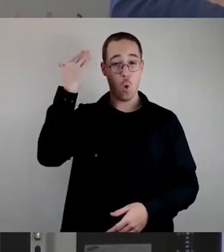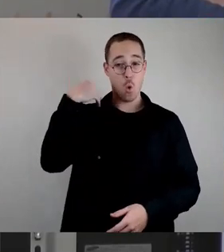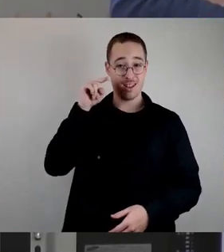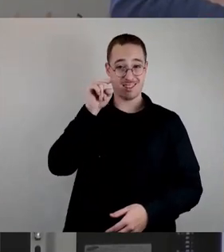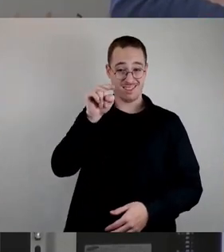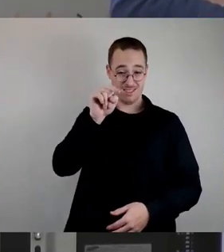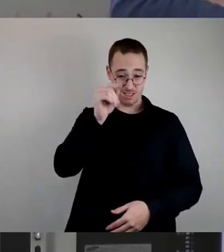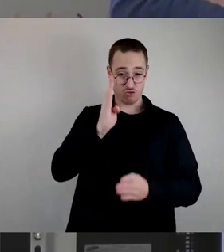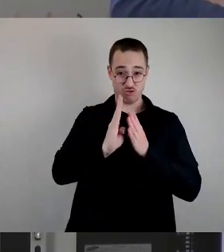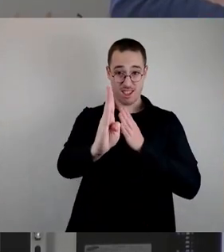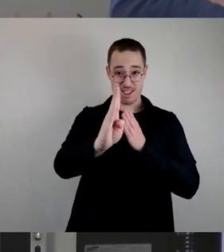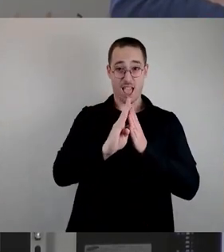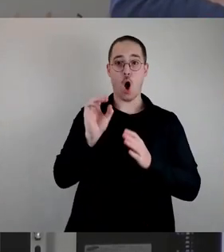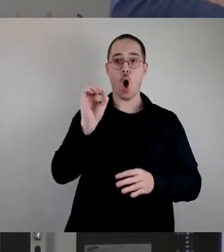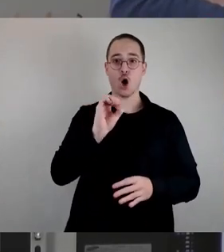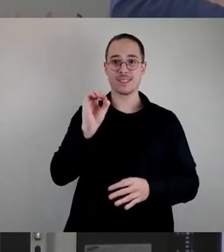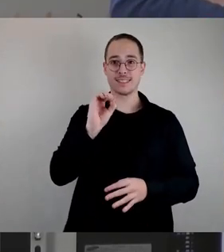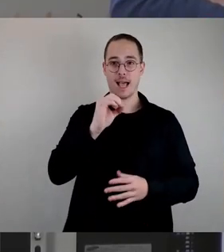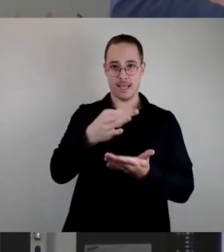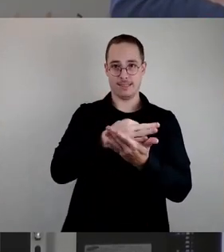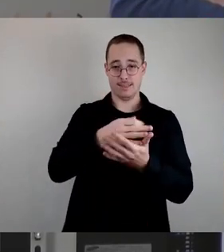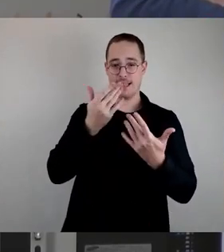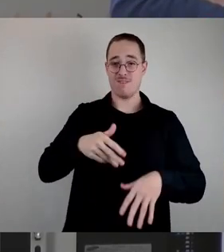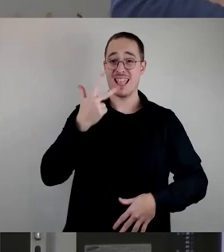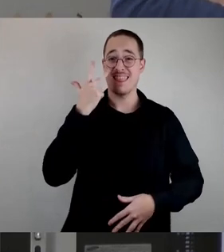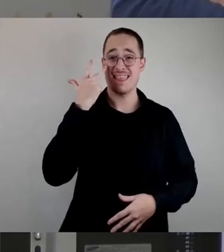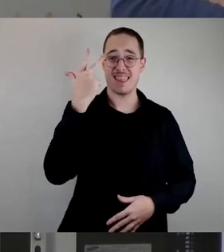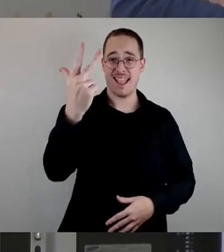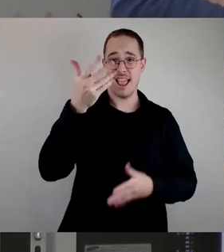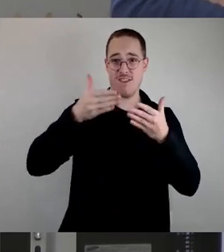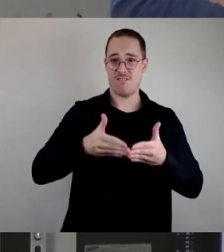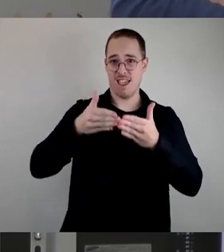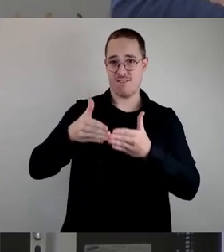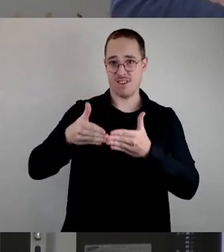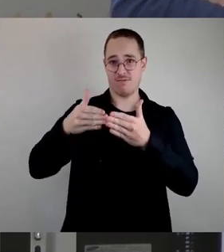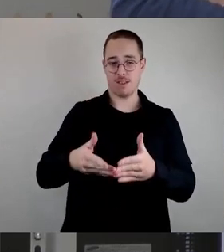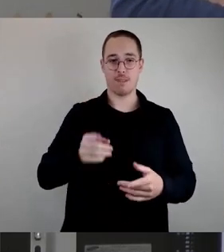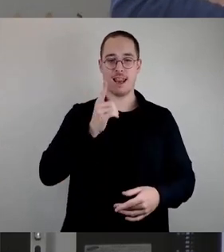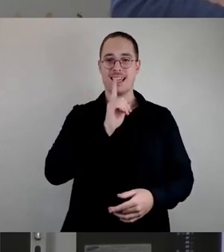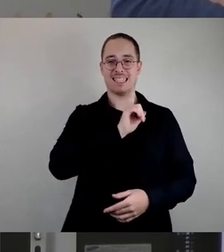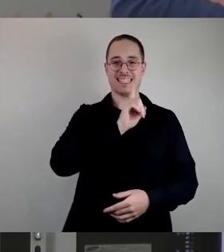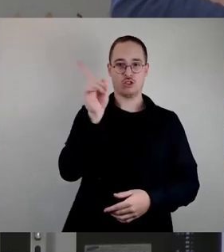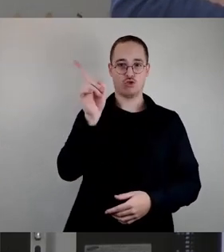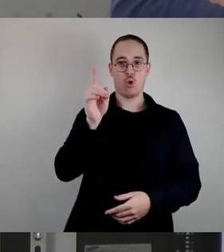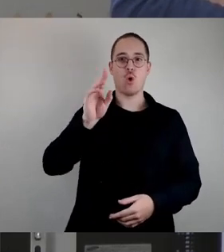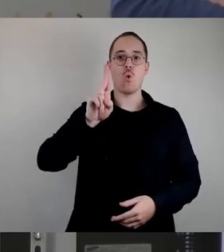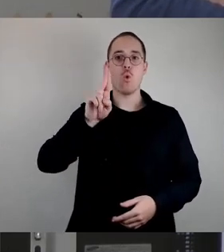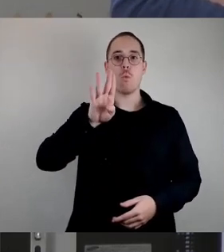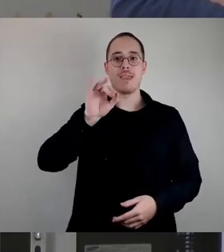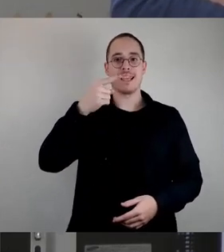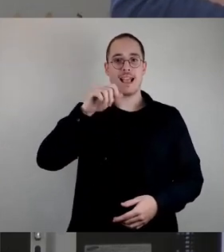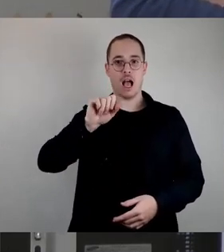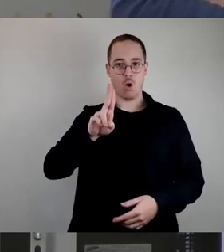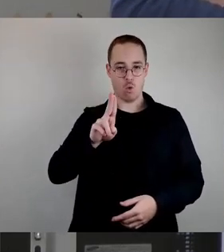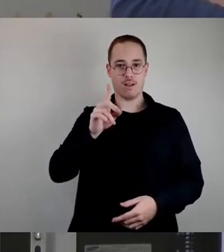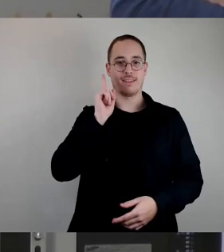der Ostra-Insel. Eine Richtung Übigau, eine nach Pieschenrüb und eine zur Neustadt. Eine ist